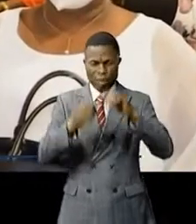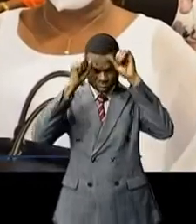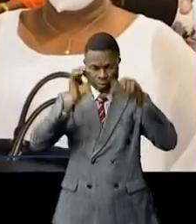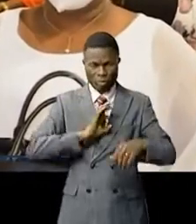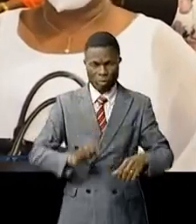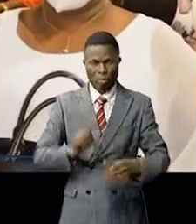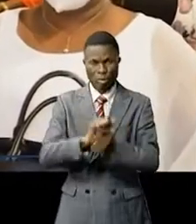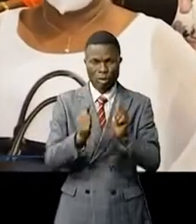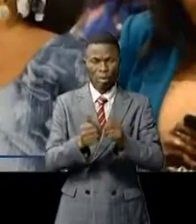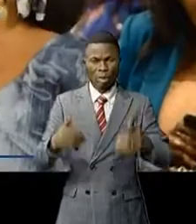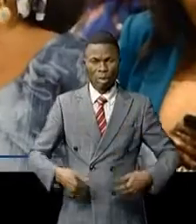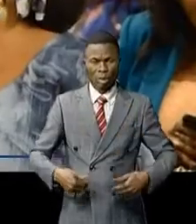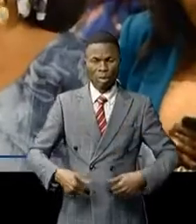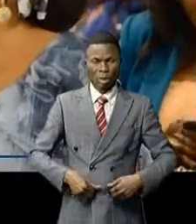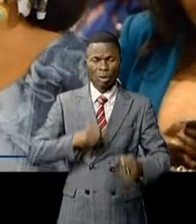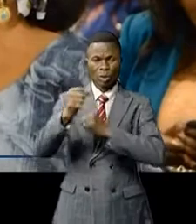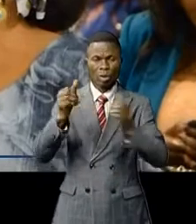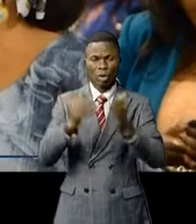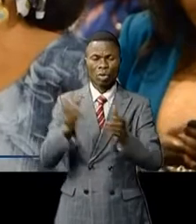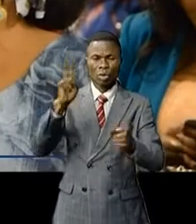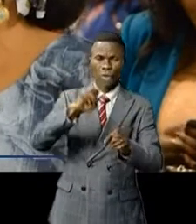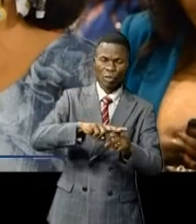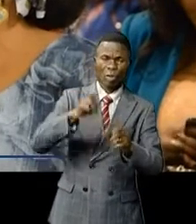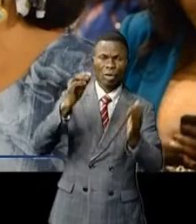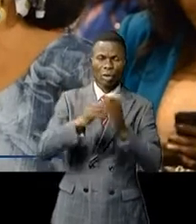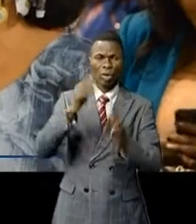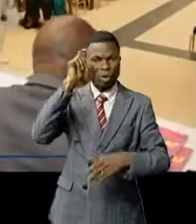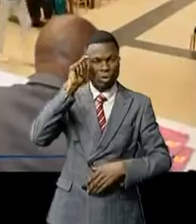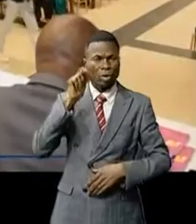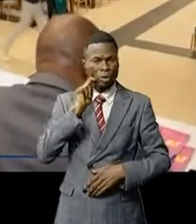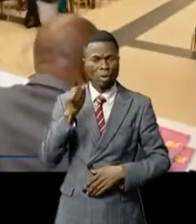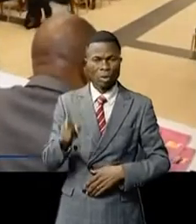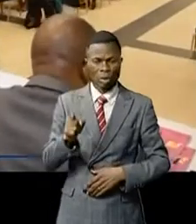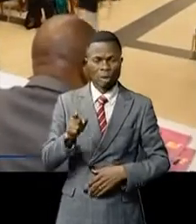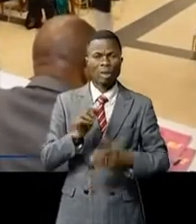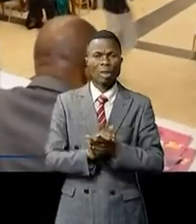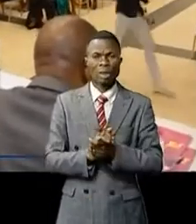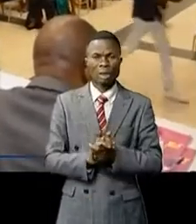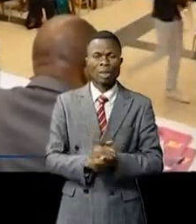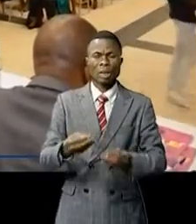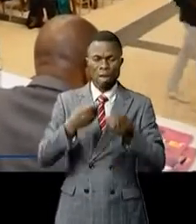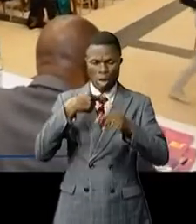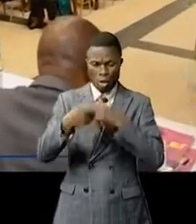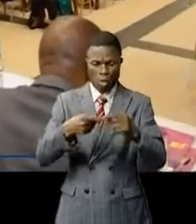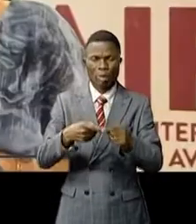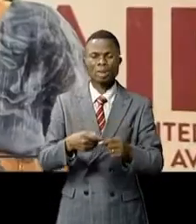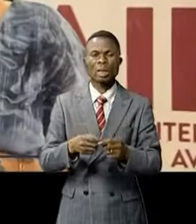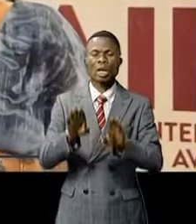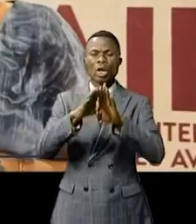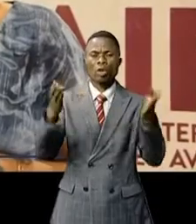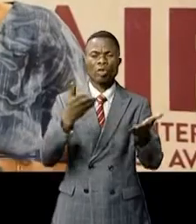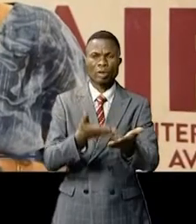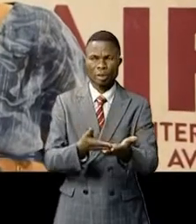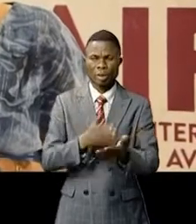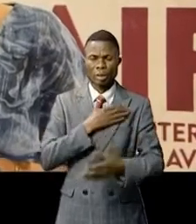en matière de la jeunesse et de la lutte contre les violences faites à la femme, Chantal Yelomoulop, qui a donné le coup d'envoi.